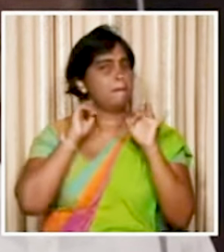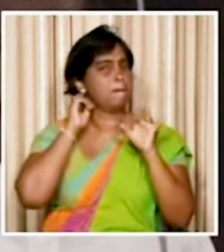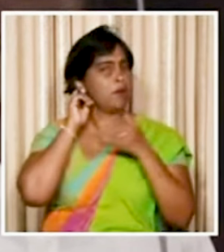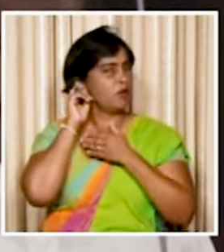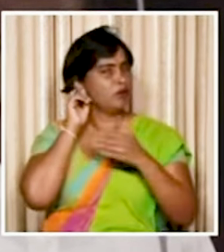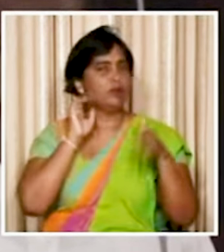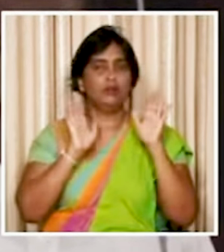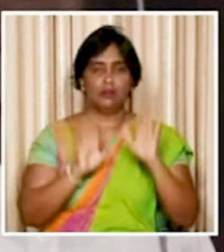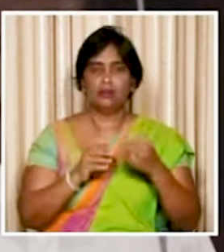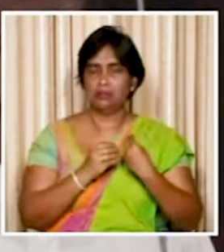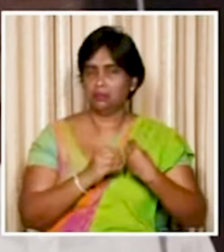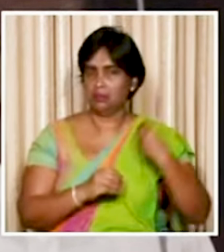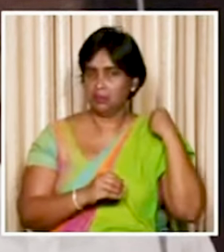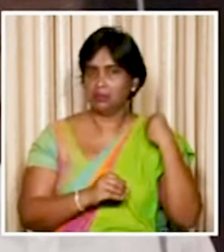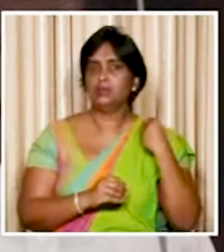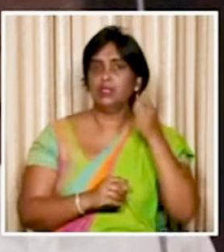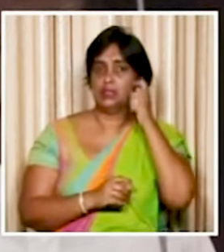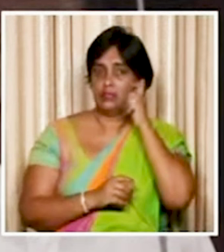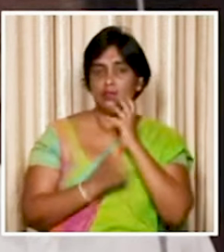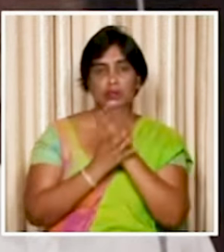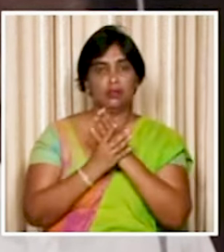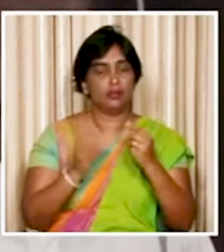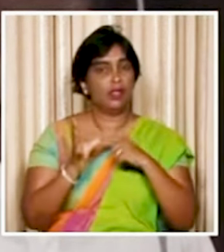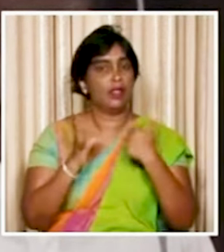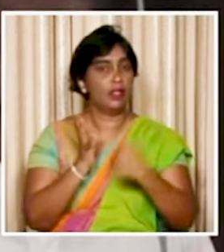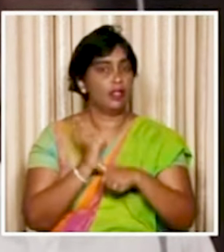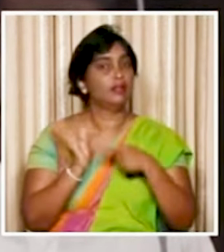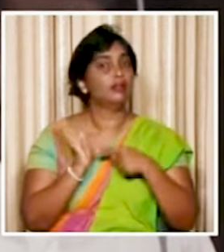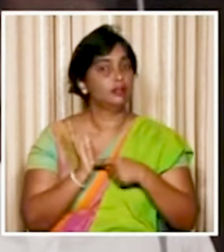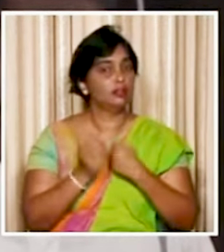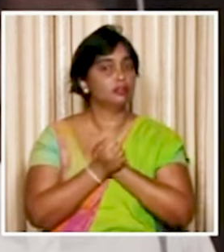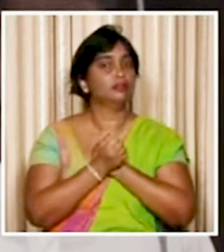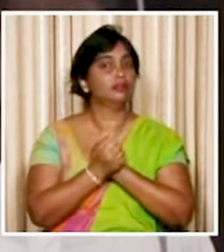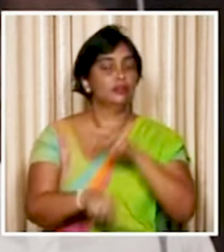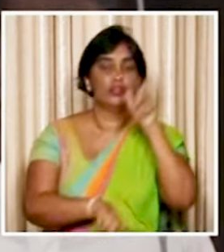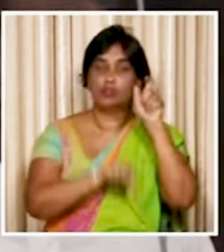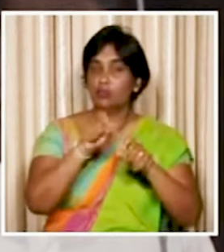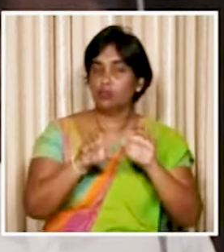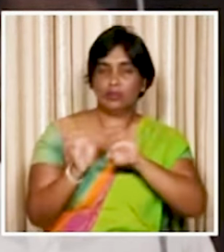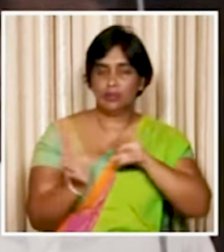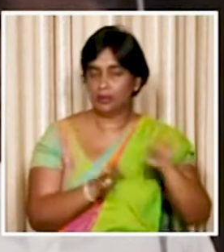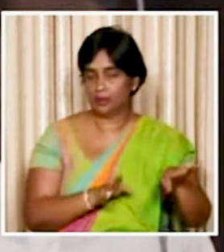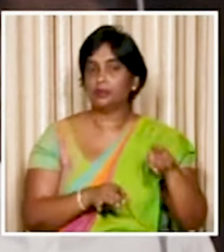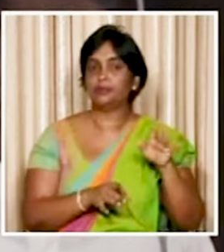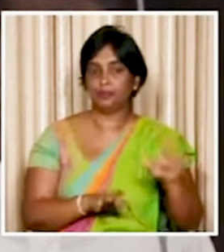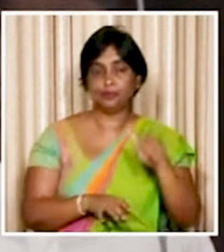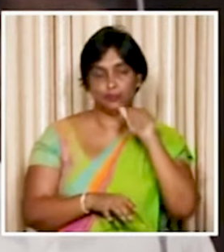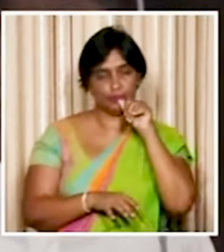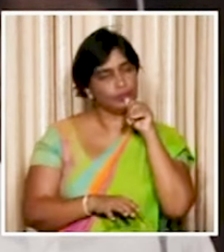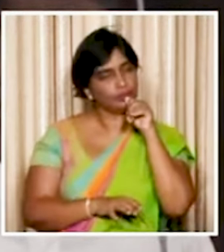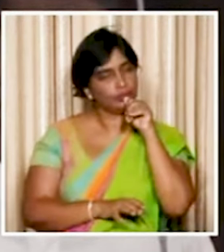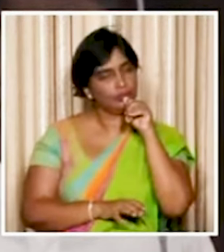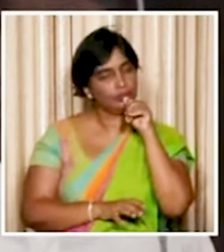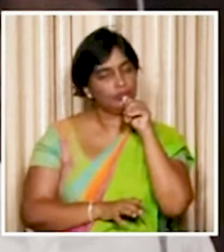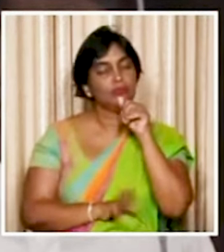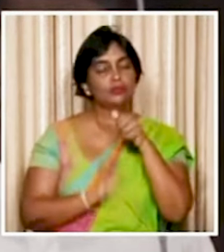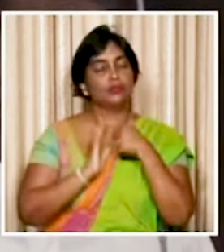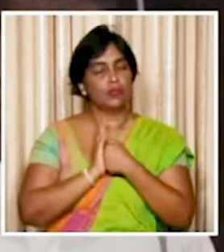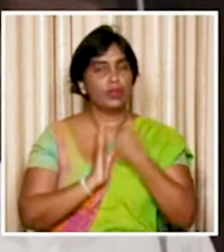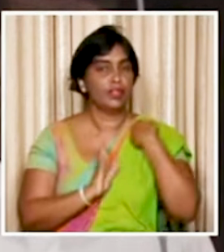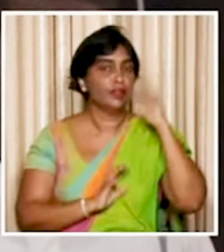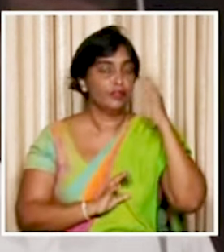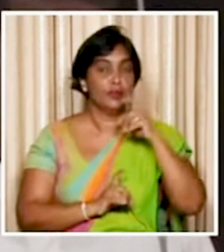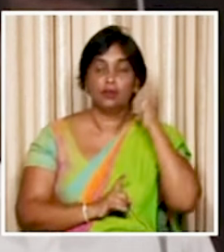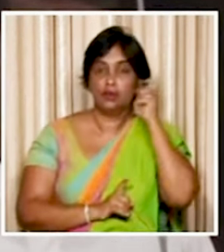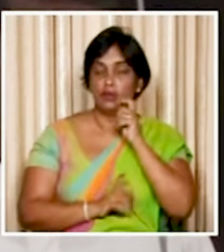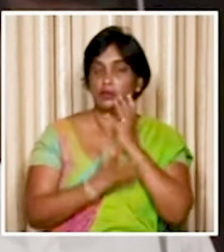கைது செய்யப்பட்டவர்களை தவிர நான் கூறுகிறது, பயங்கரவாத தடைச்சட்டம் என்பது சர்வதேச விளிமியங்களுக்கு அப்பால் பட்டு